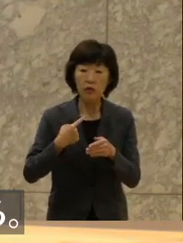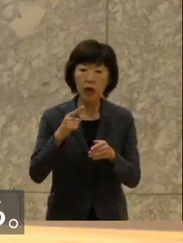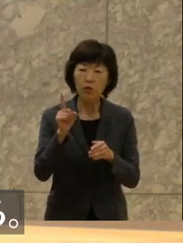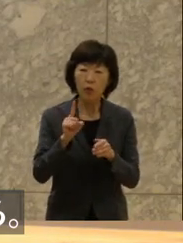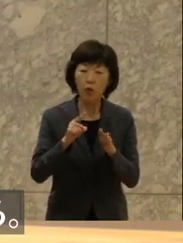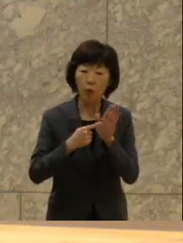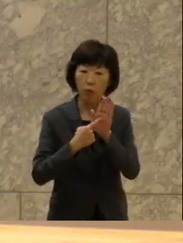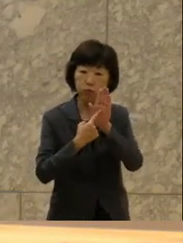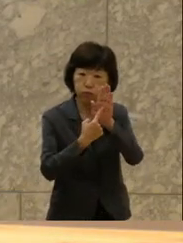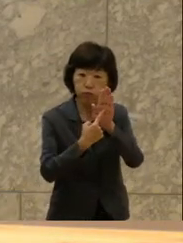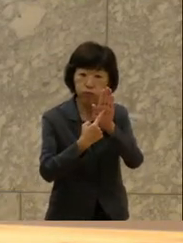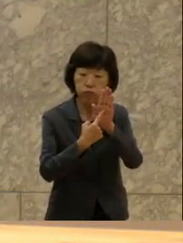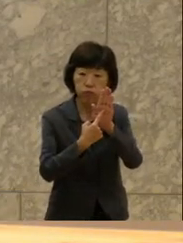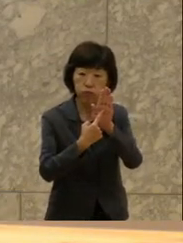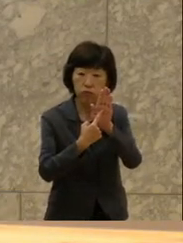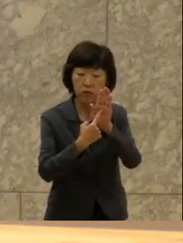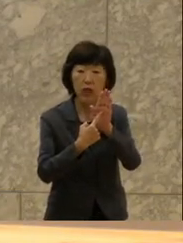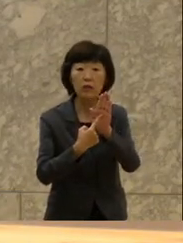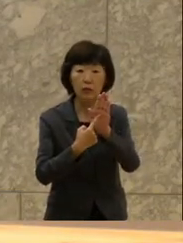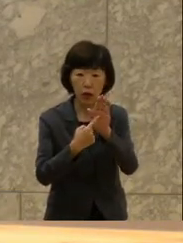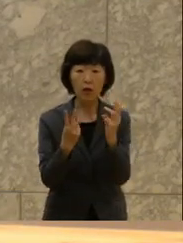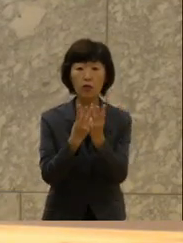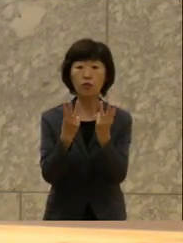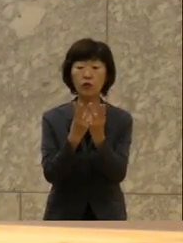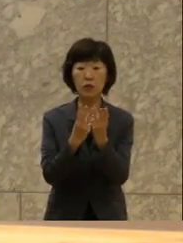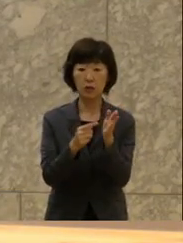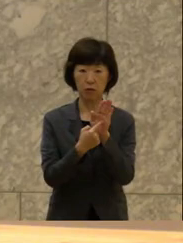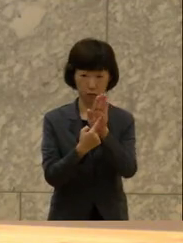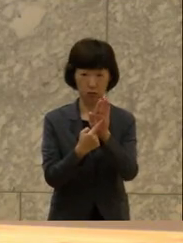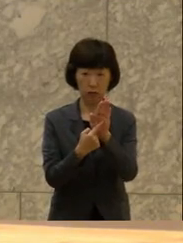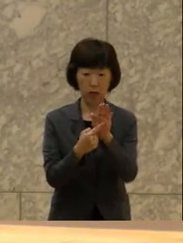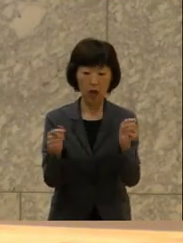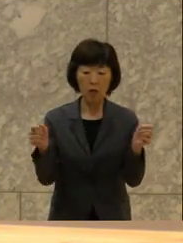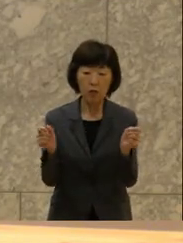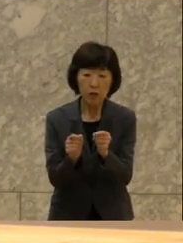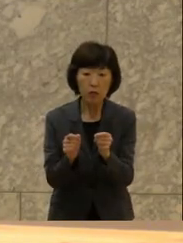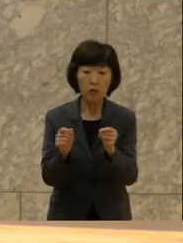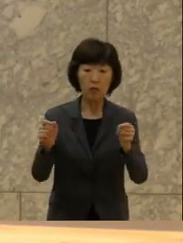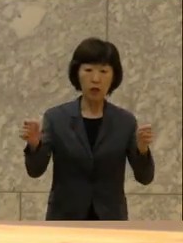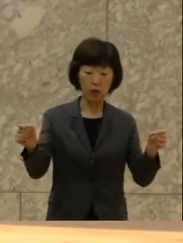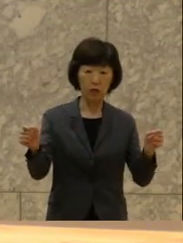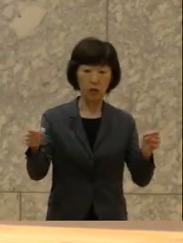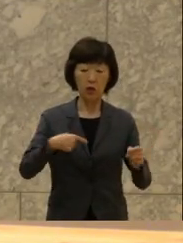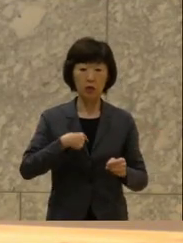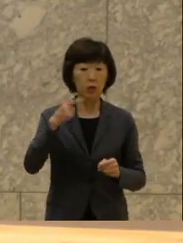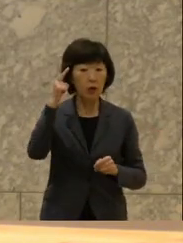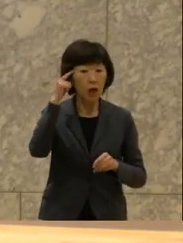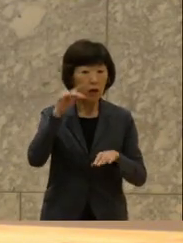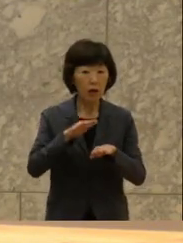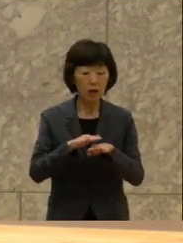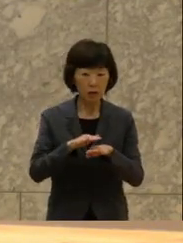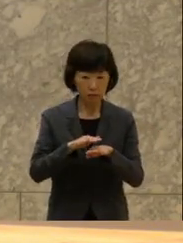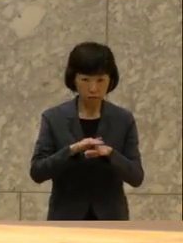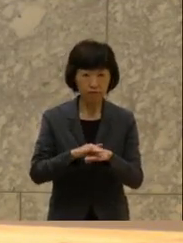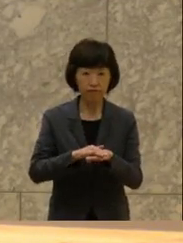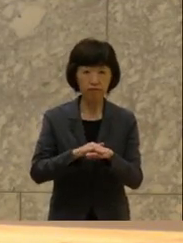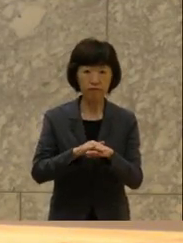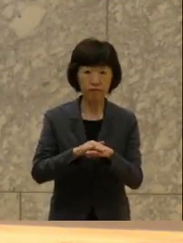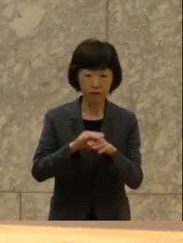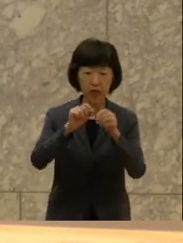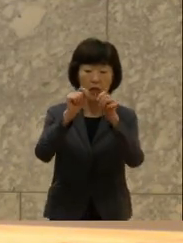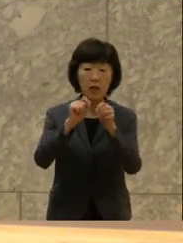数字で出るしかもですね短い距離でも長い距離でも自分の考えたところで数字で答えが出てくるんですよね